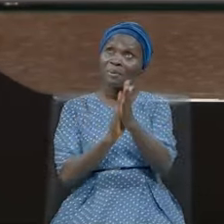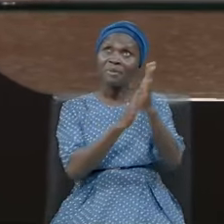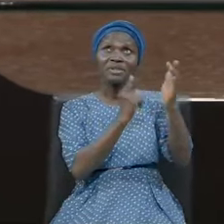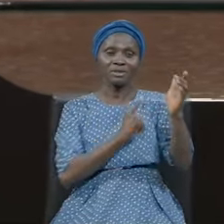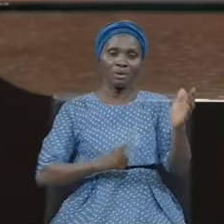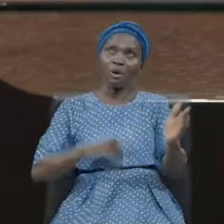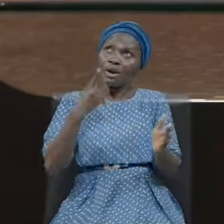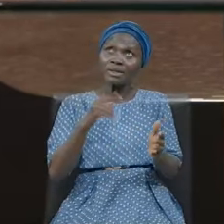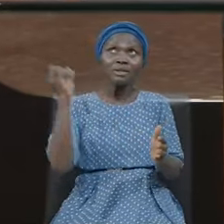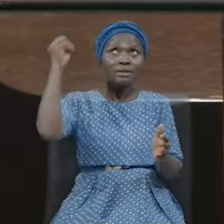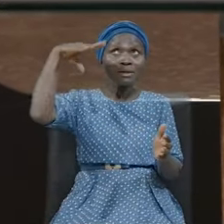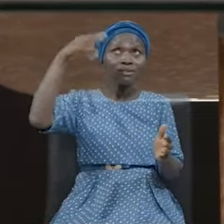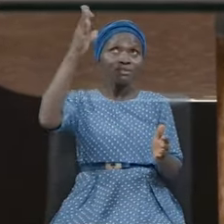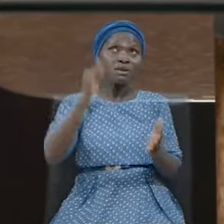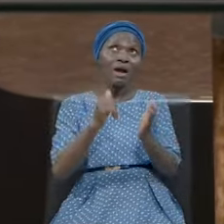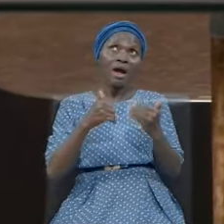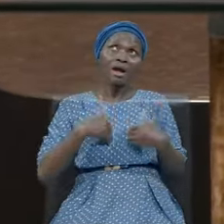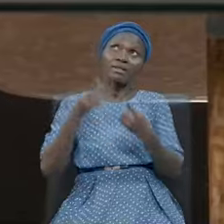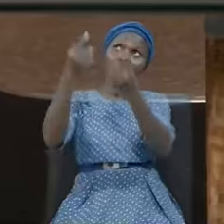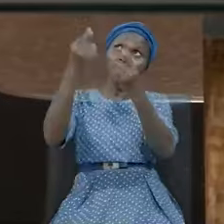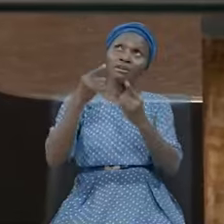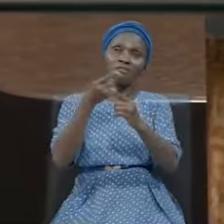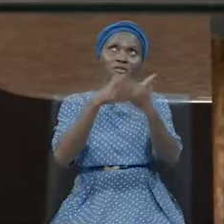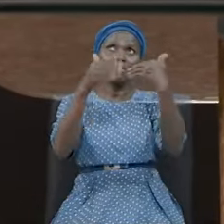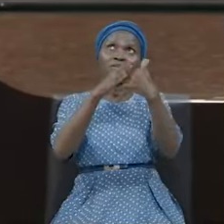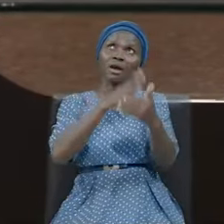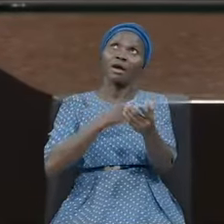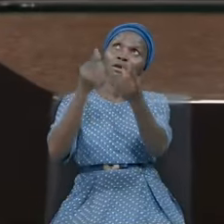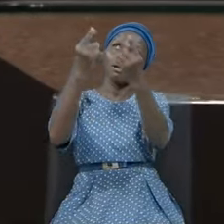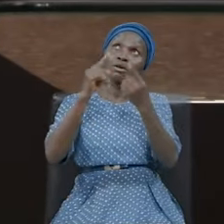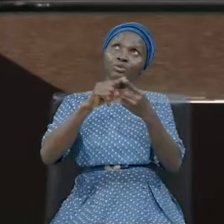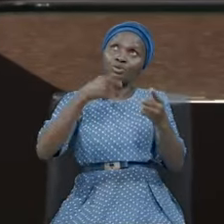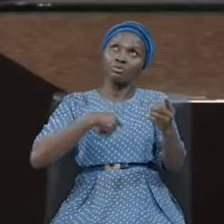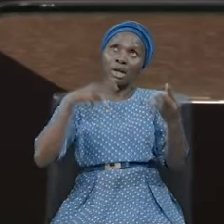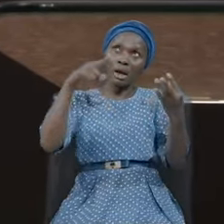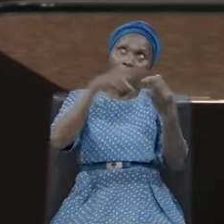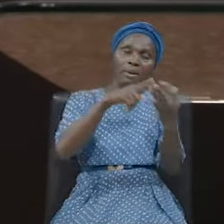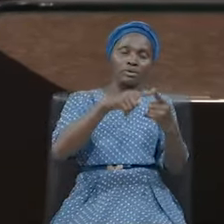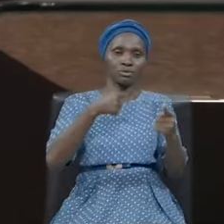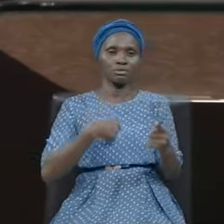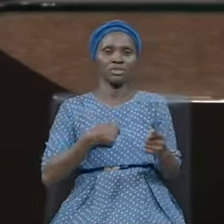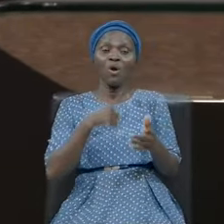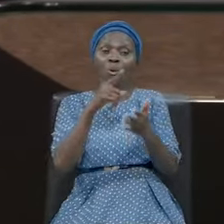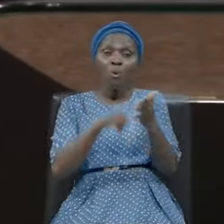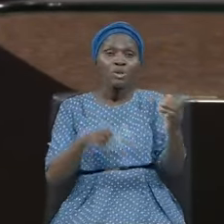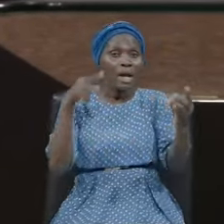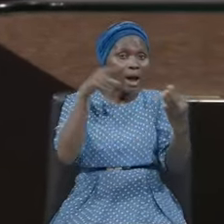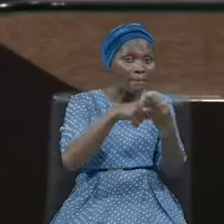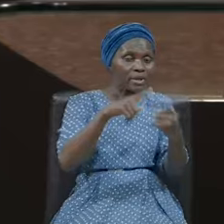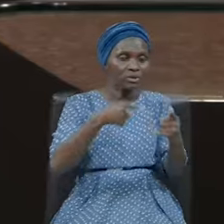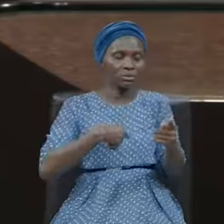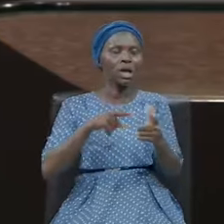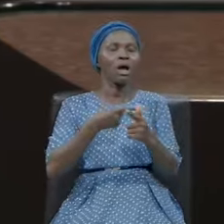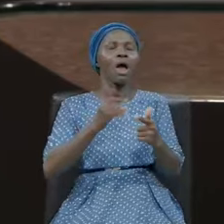La grâce de Dieu est venue du ciel. Et cela est manifesté à moi. Ce qui m'est manifesté, je